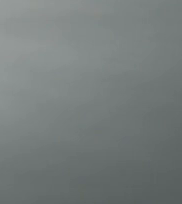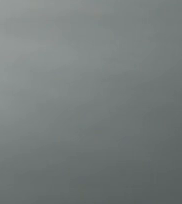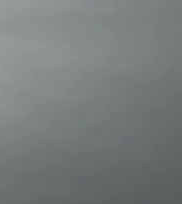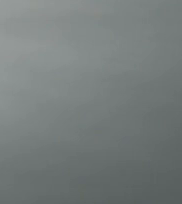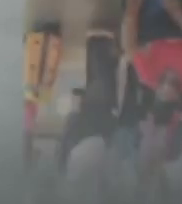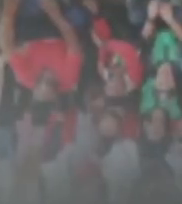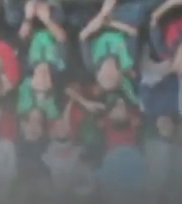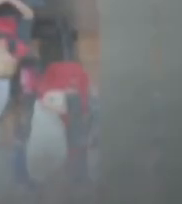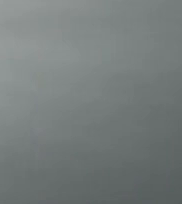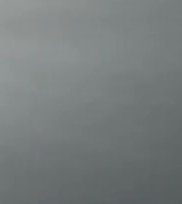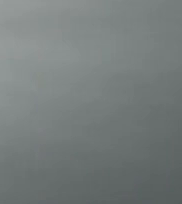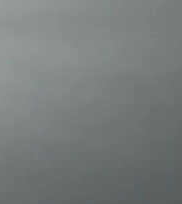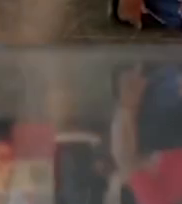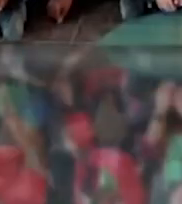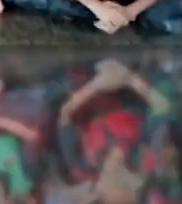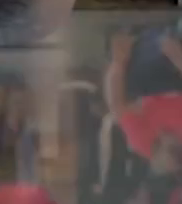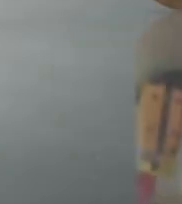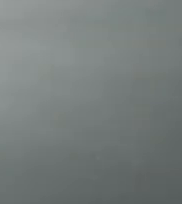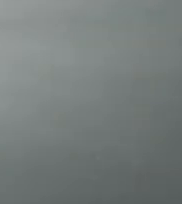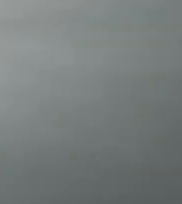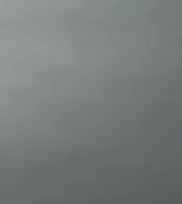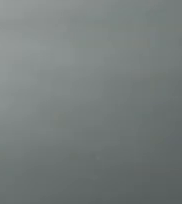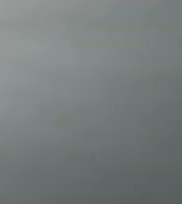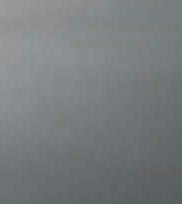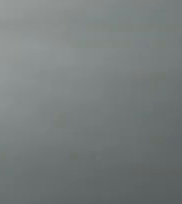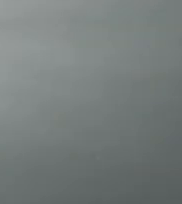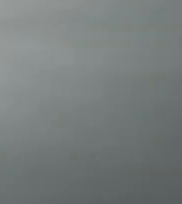Hai senyum hai juga